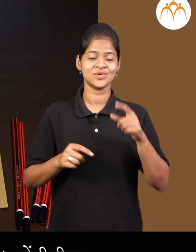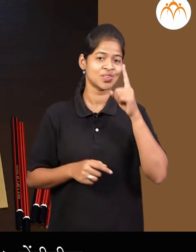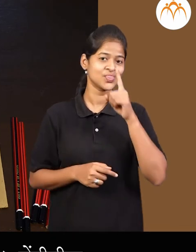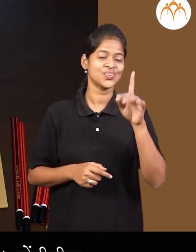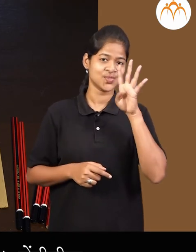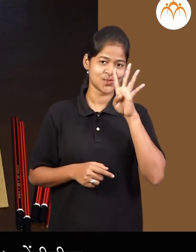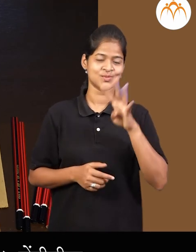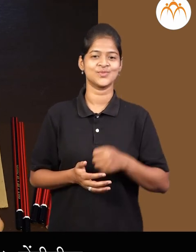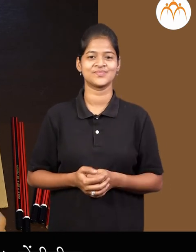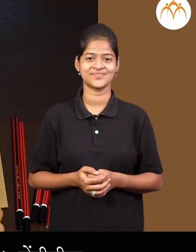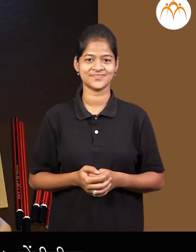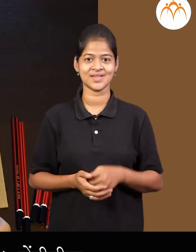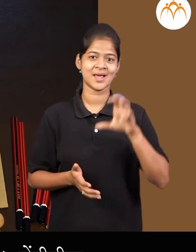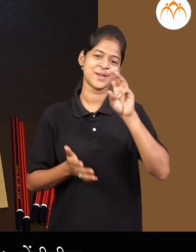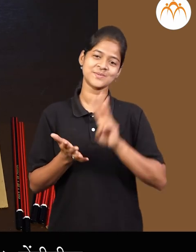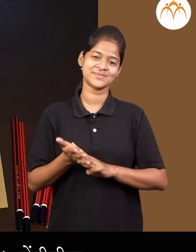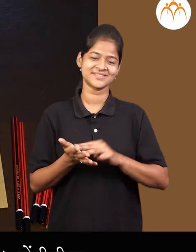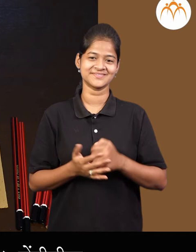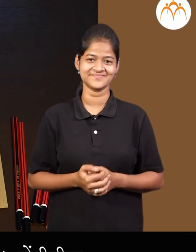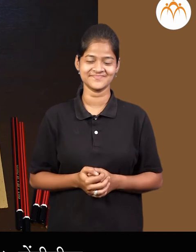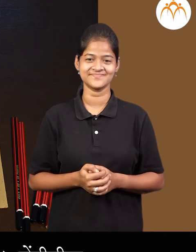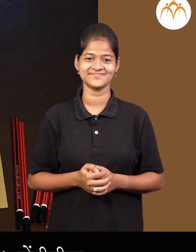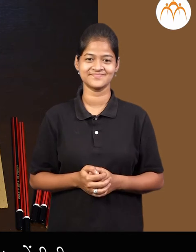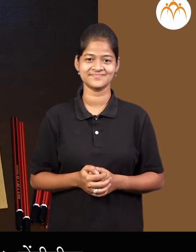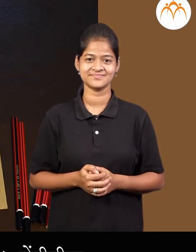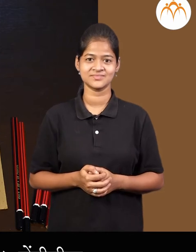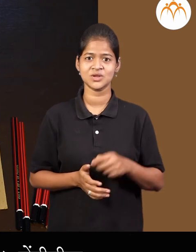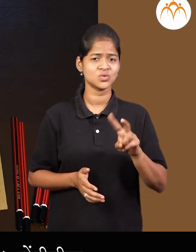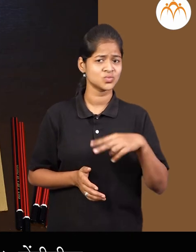19 सेंटीमीटर आणि ही बाजू